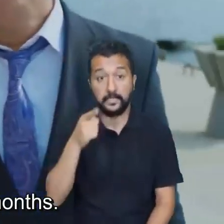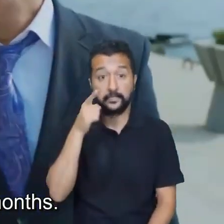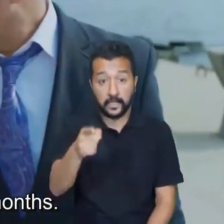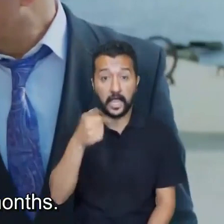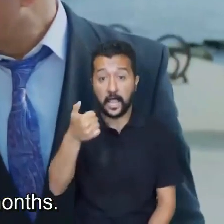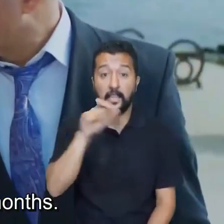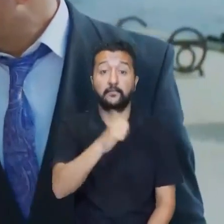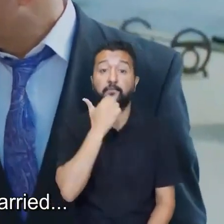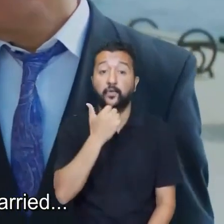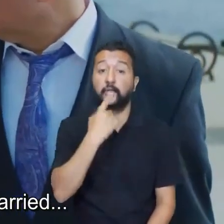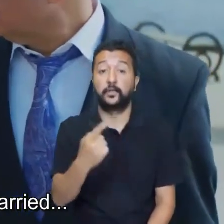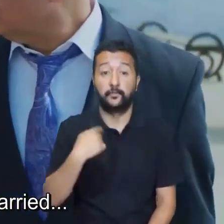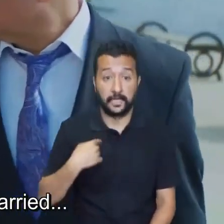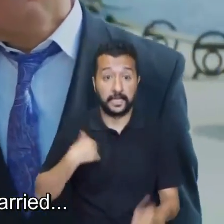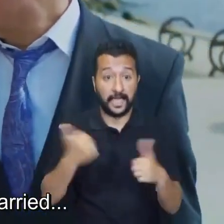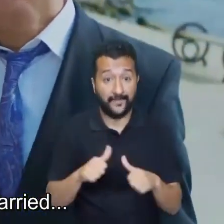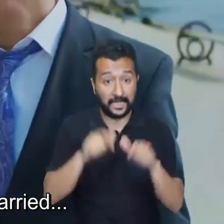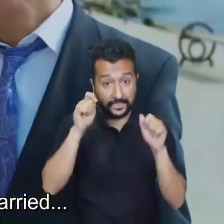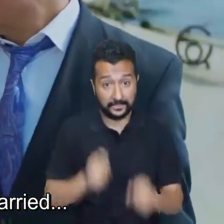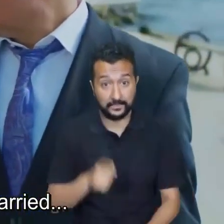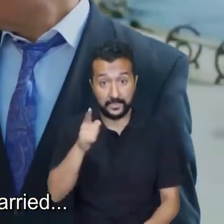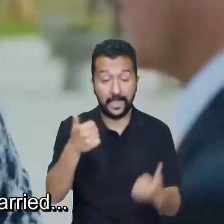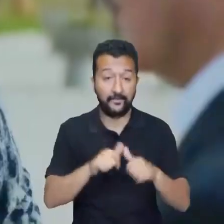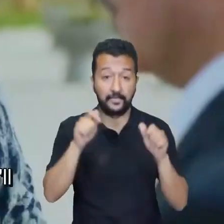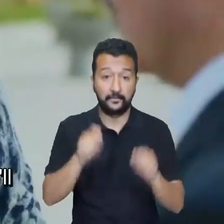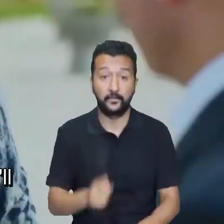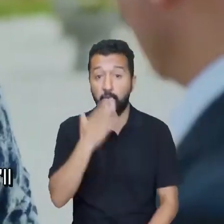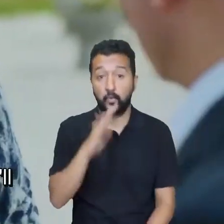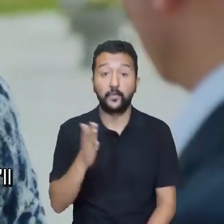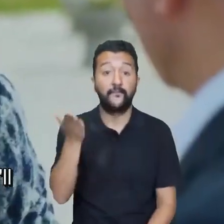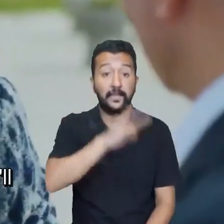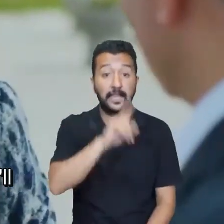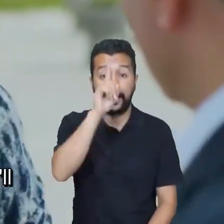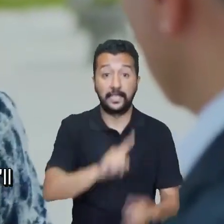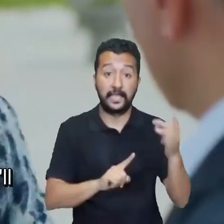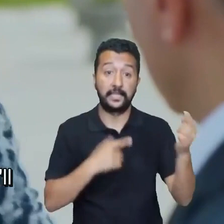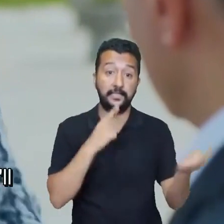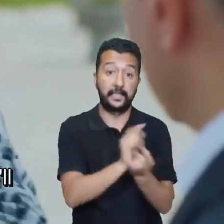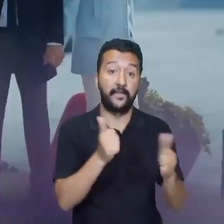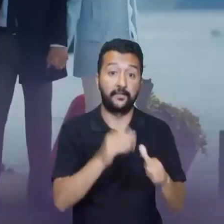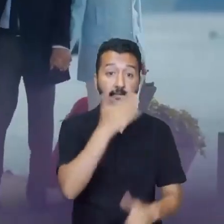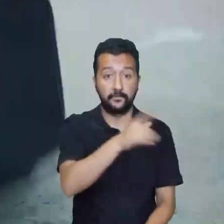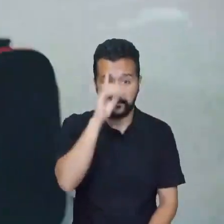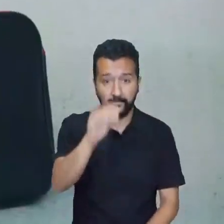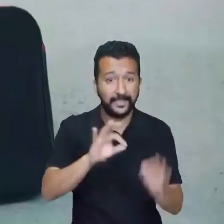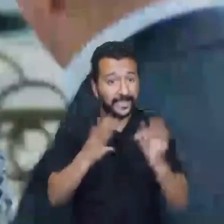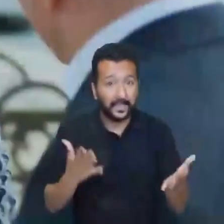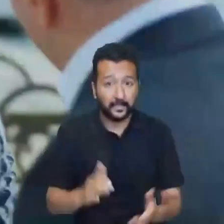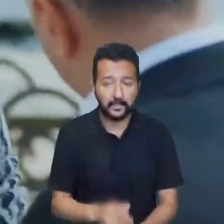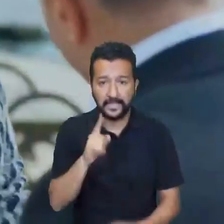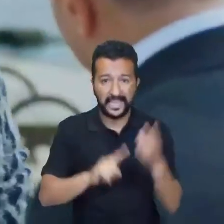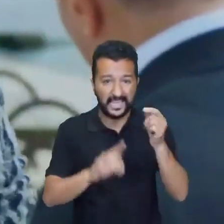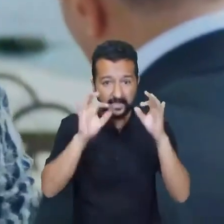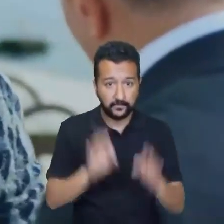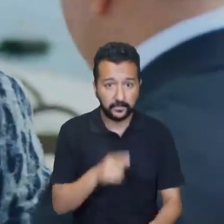sana 6 ay mühlet. Benimle evlendin, evlendin. Yoksa vallahi İlyas'a varırım, haberin olsun. Ne? Çantayı bıraktı.